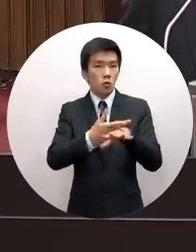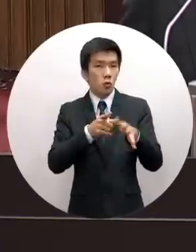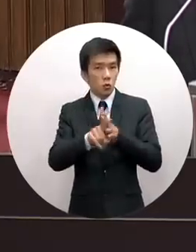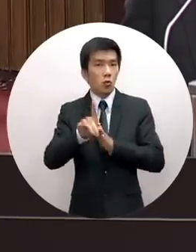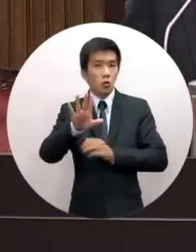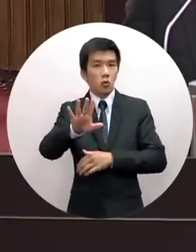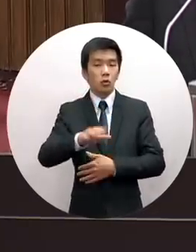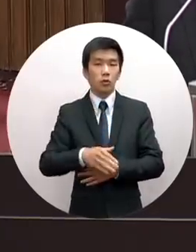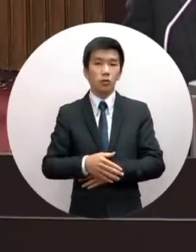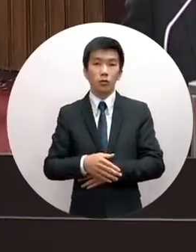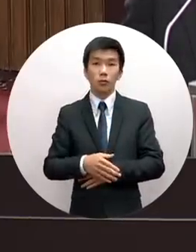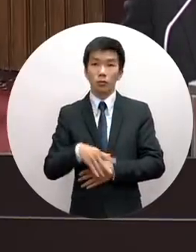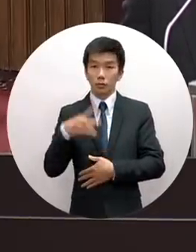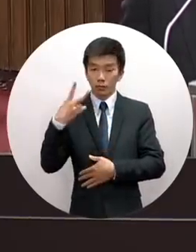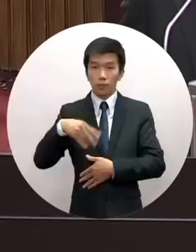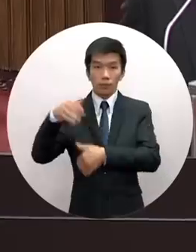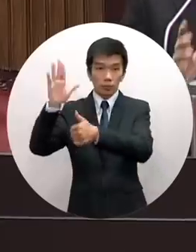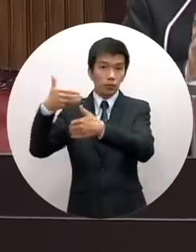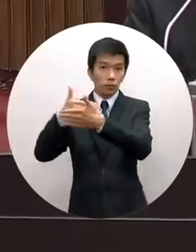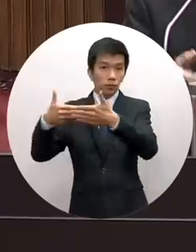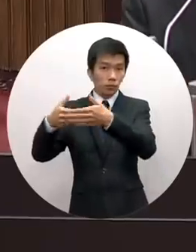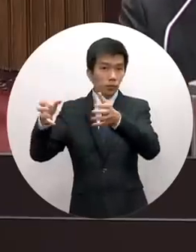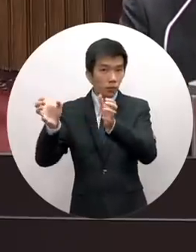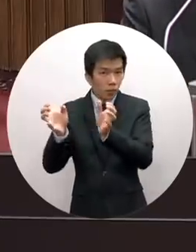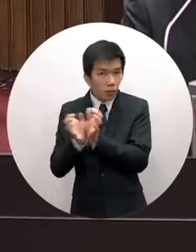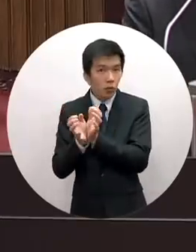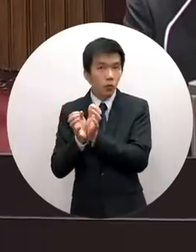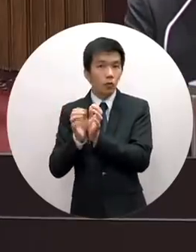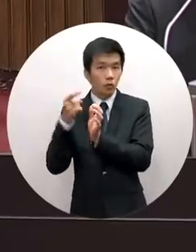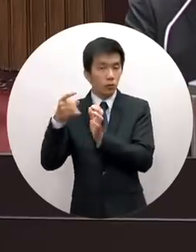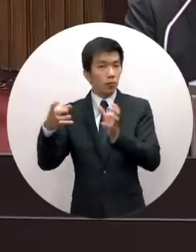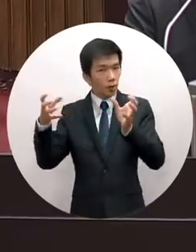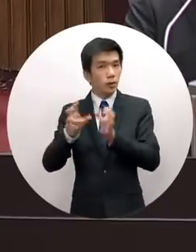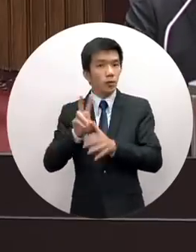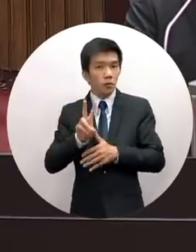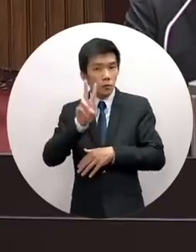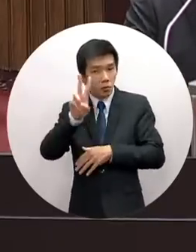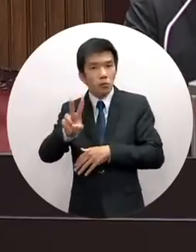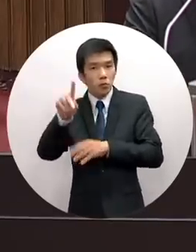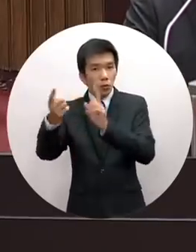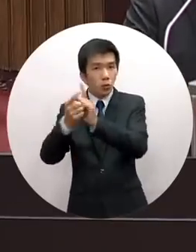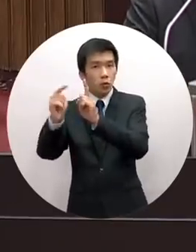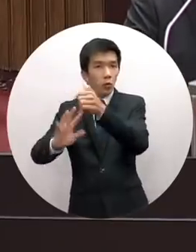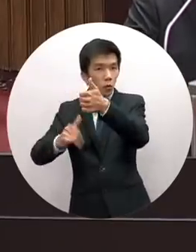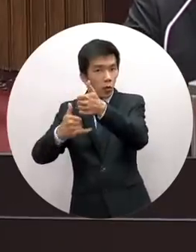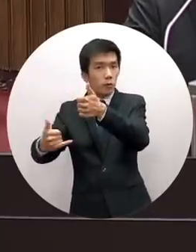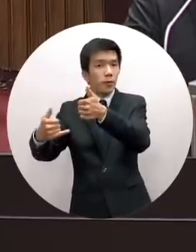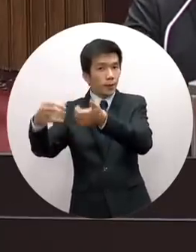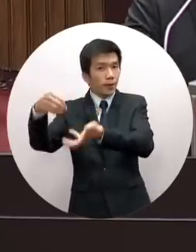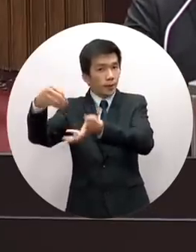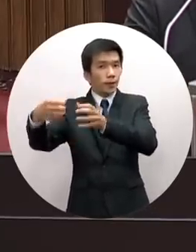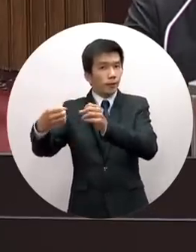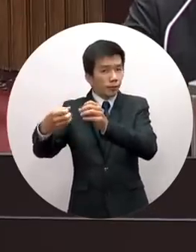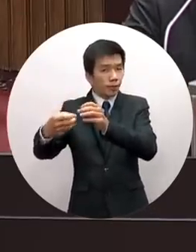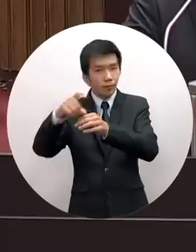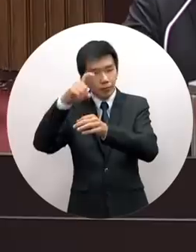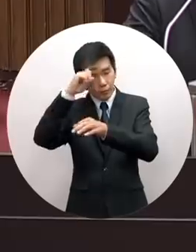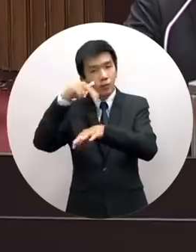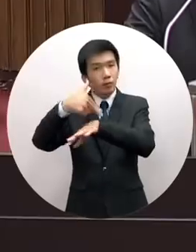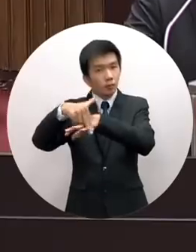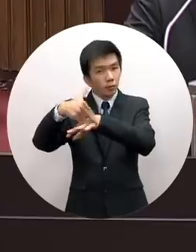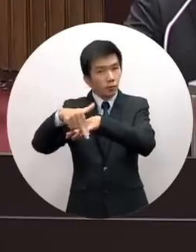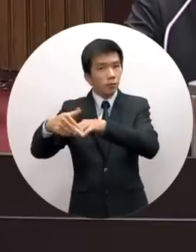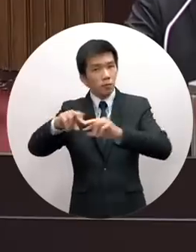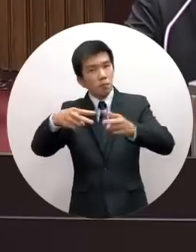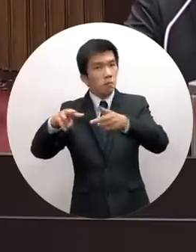时会交通部一起来就委员所提的相关这个，我们希望也能够往这一方面